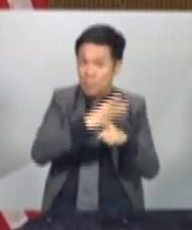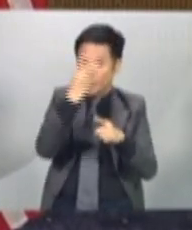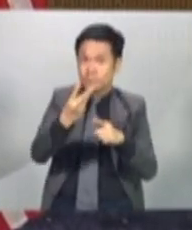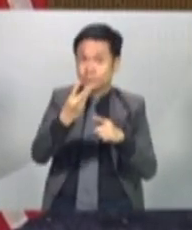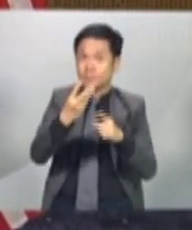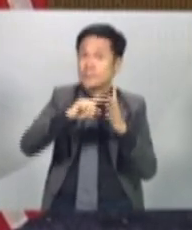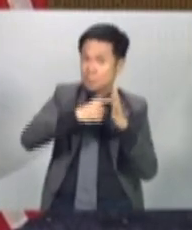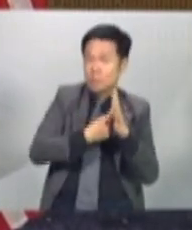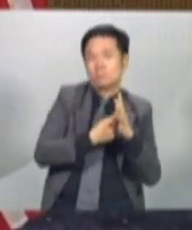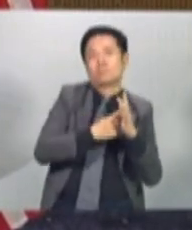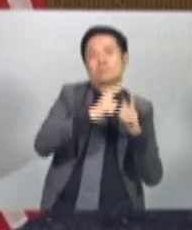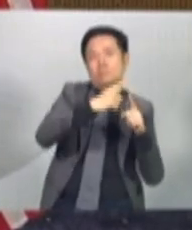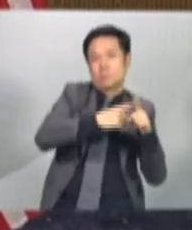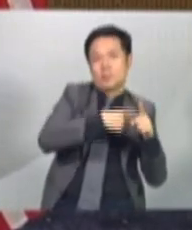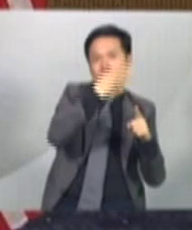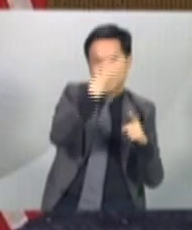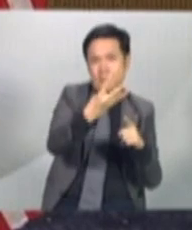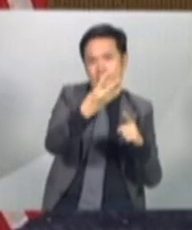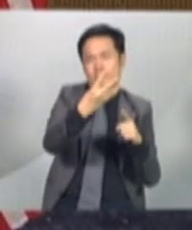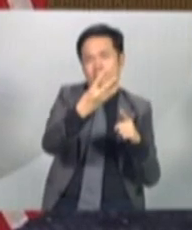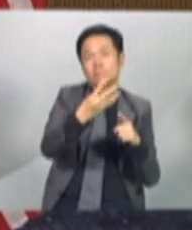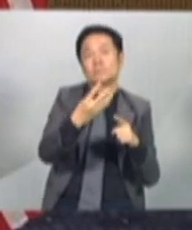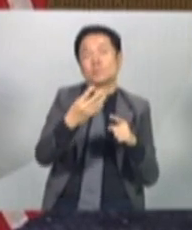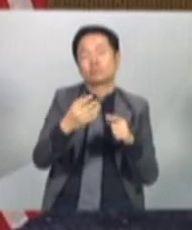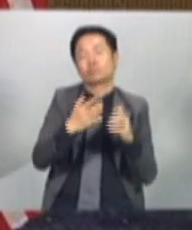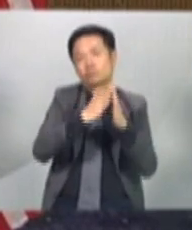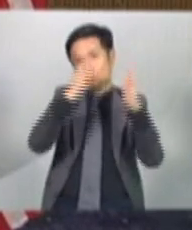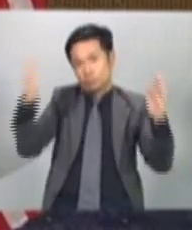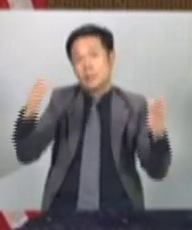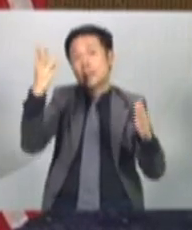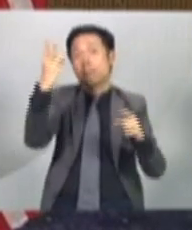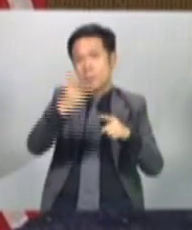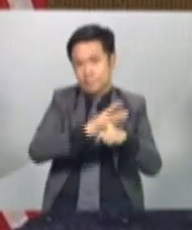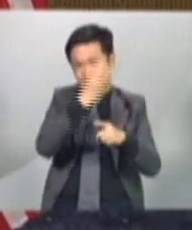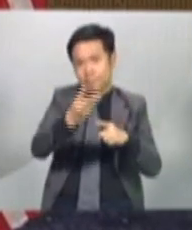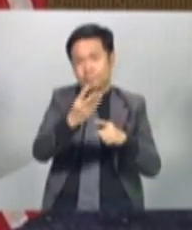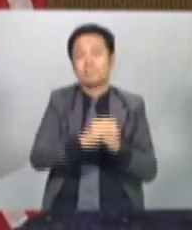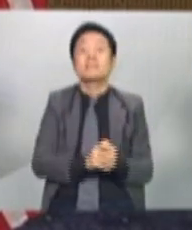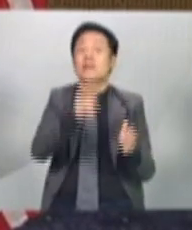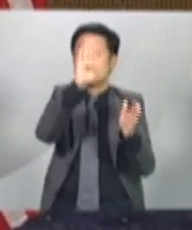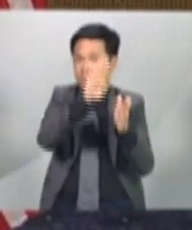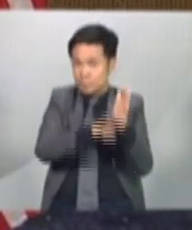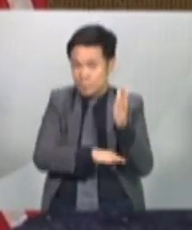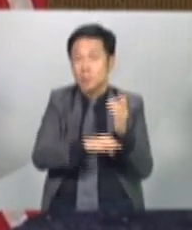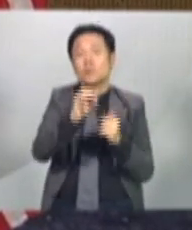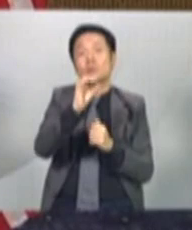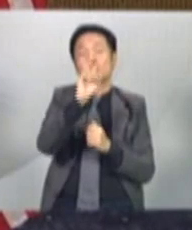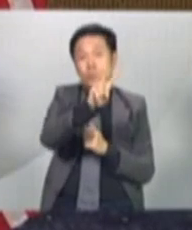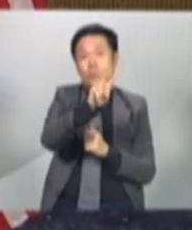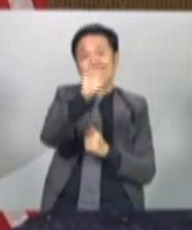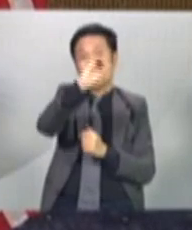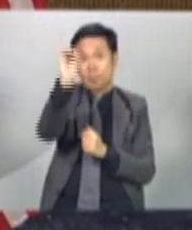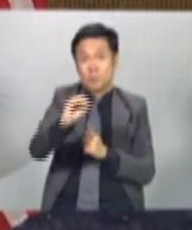bulan epirol 2020 sementara itu discount sebanyak 200 seperti